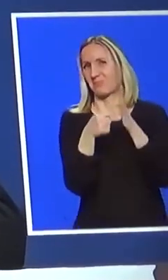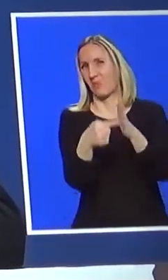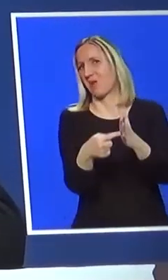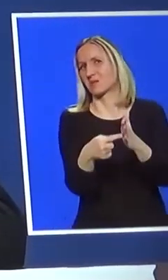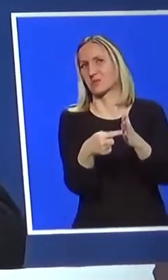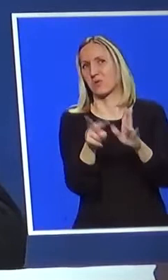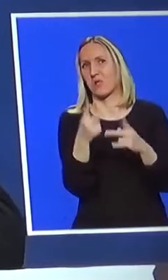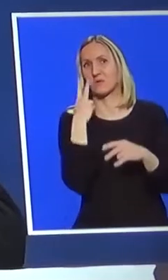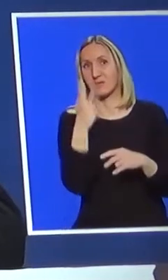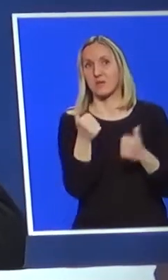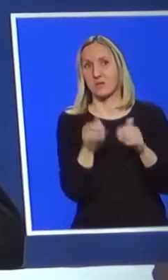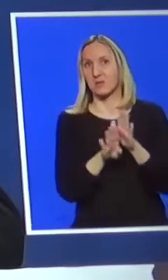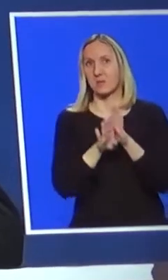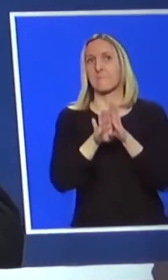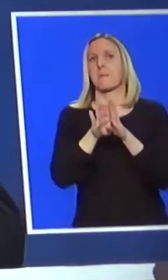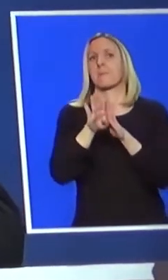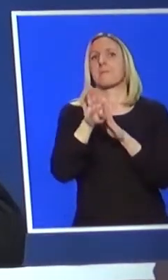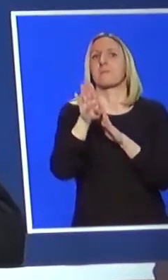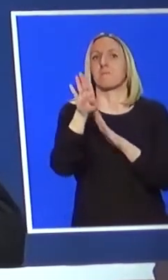nalazimo u uzletu